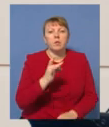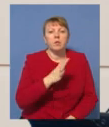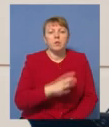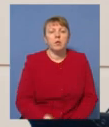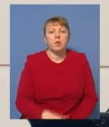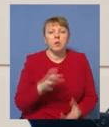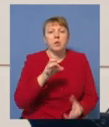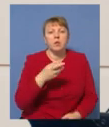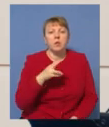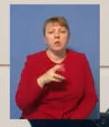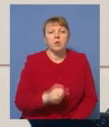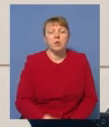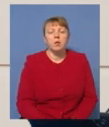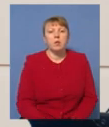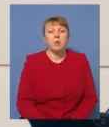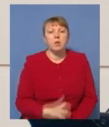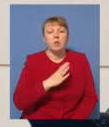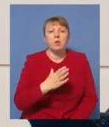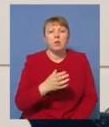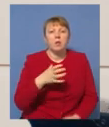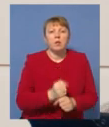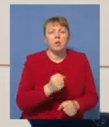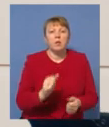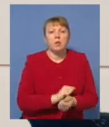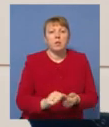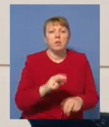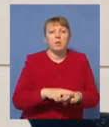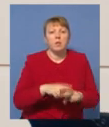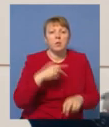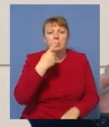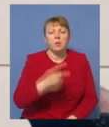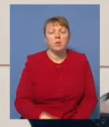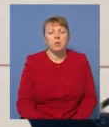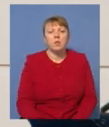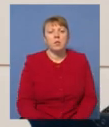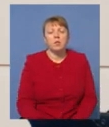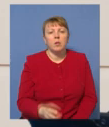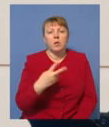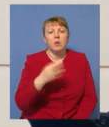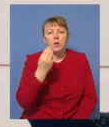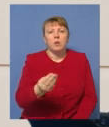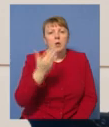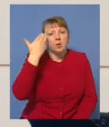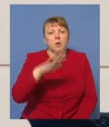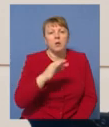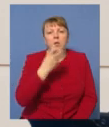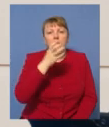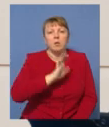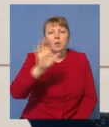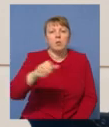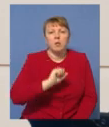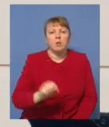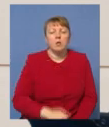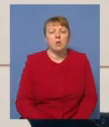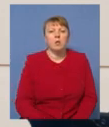возможной транзакции. Ограничить доступ своим документам. Удостоверение личности, банковская карта, не следует никому отправлять фото своих документов.